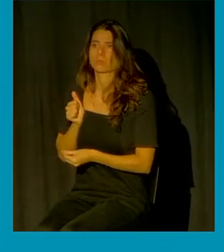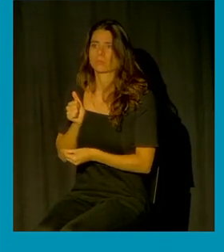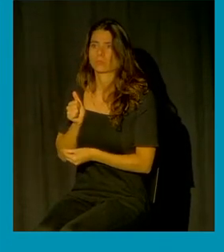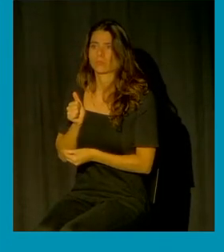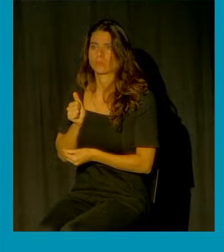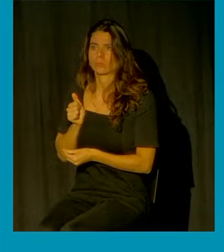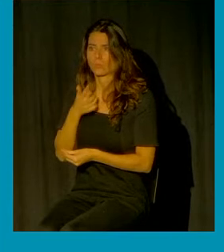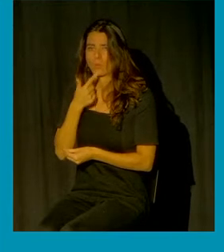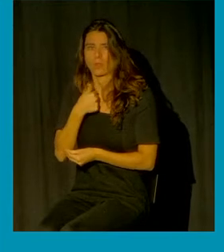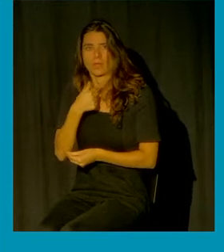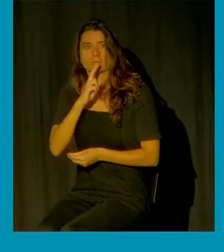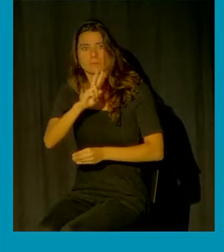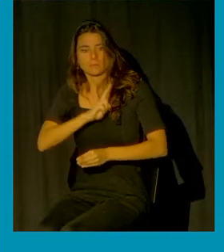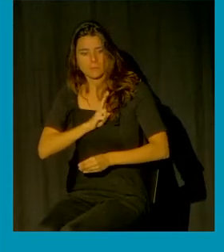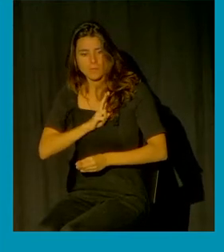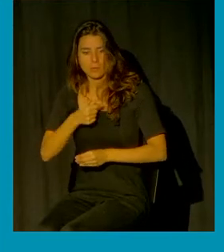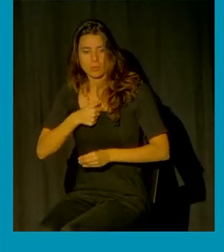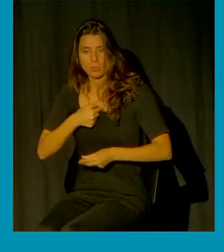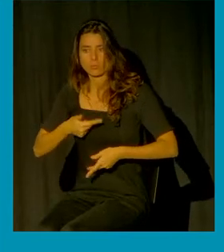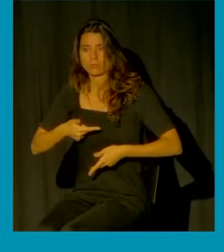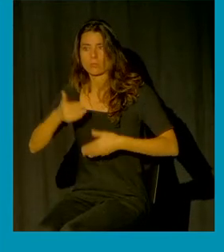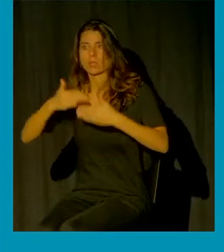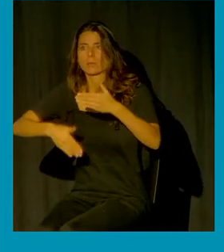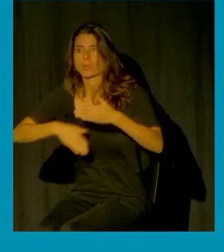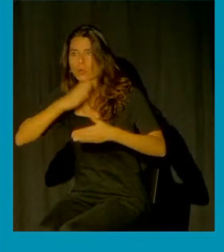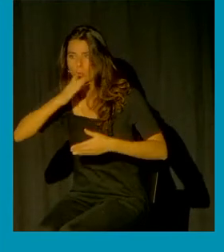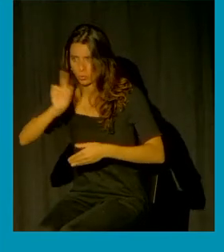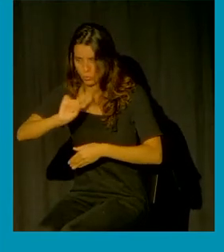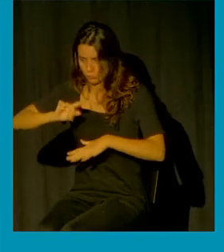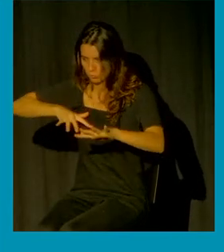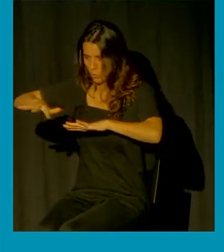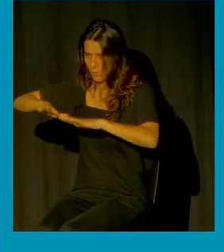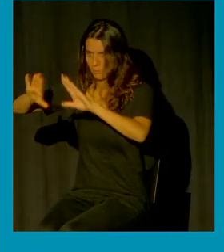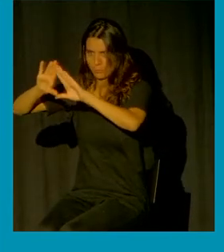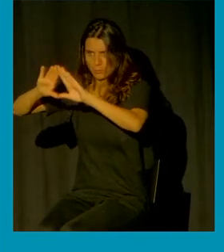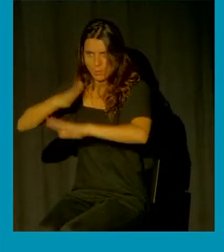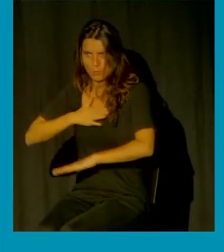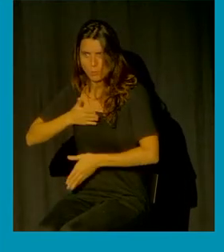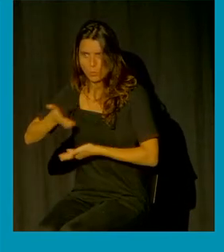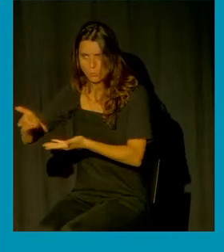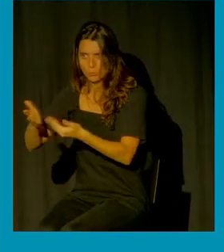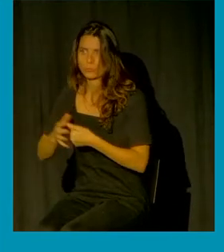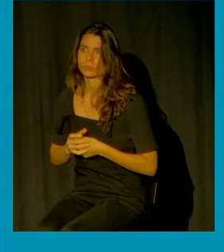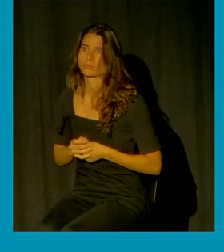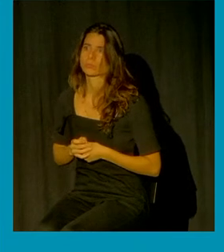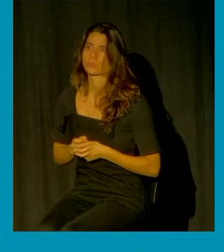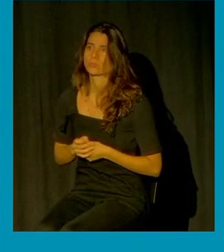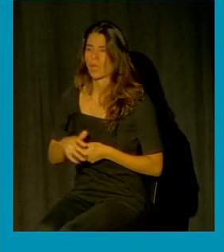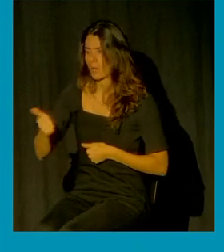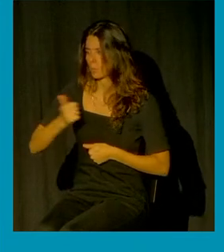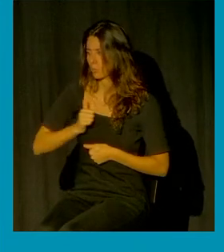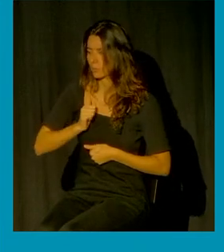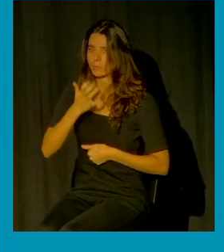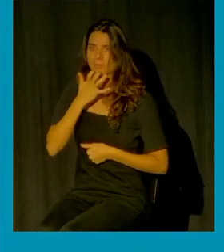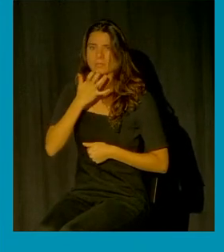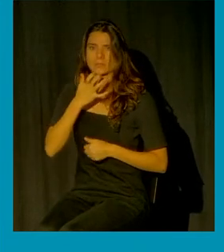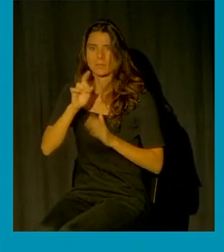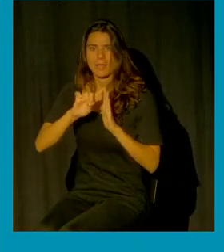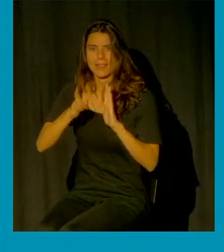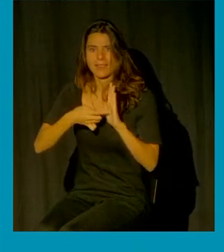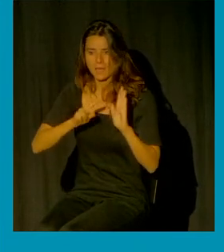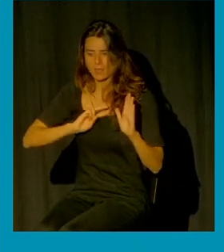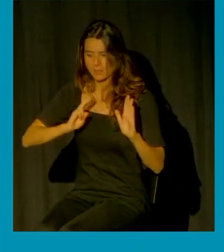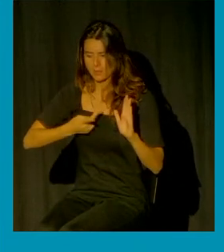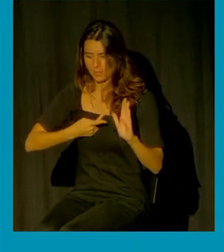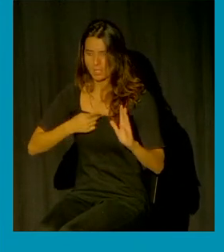agressió sinó fins i tot aprofito ara que hi ha diguem-ne el debat sobre la llei trans el que des de les